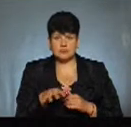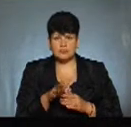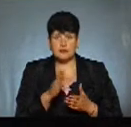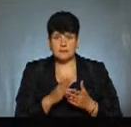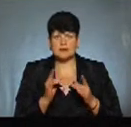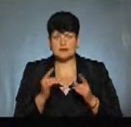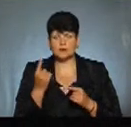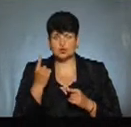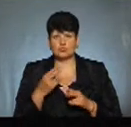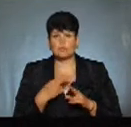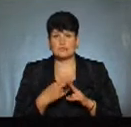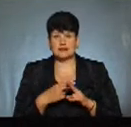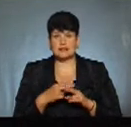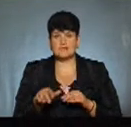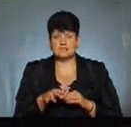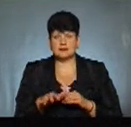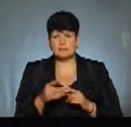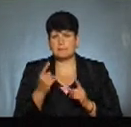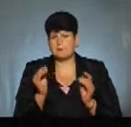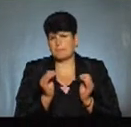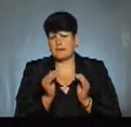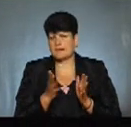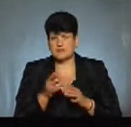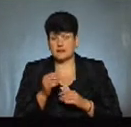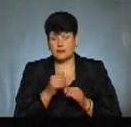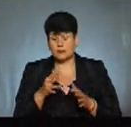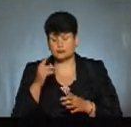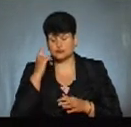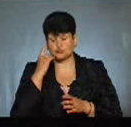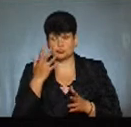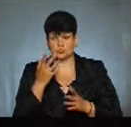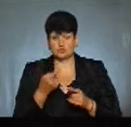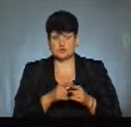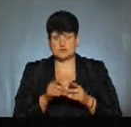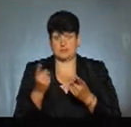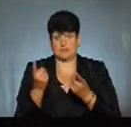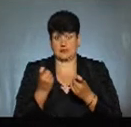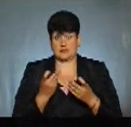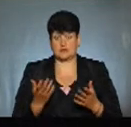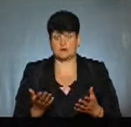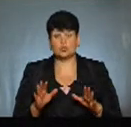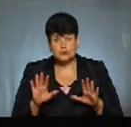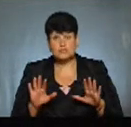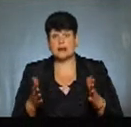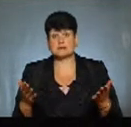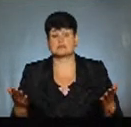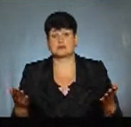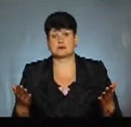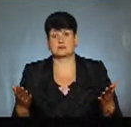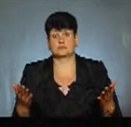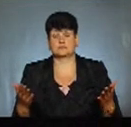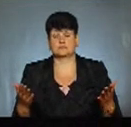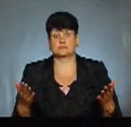тільки одну металеву сапу, маленький предмет, і вона не могла припустити, що цей предмет притягне блискавку. Ну, так сталося, розумієте, такі